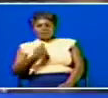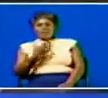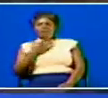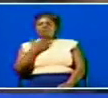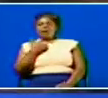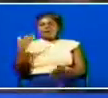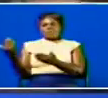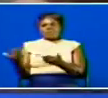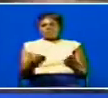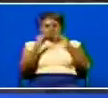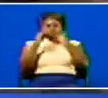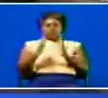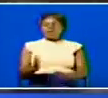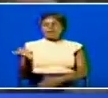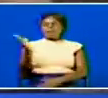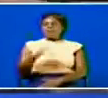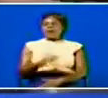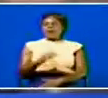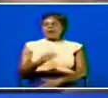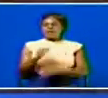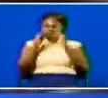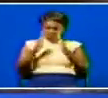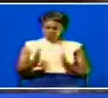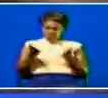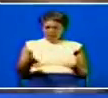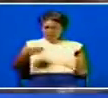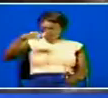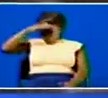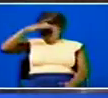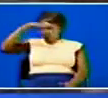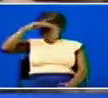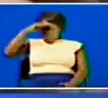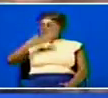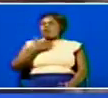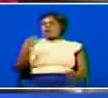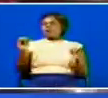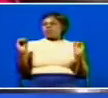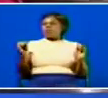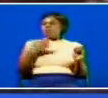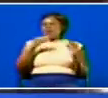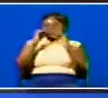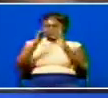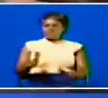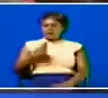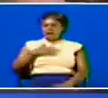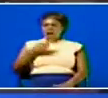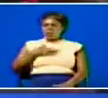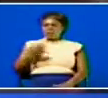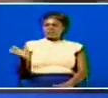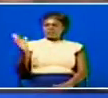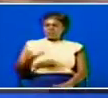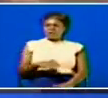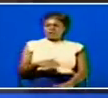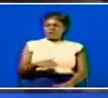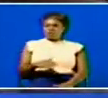Tunataka mtuletee mwalimu wetu. Tumeletwa mwalimu ambaye mlefi. Hatutaki na hatutaki. Tunataka mwalimu wetu tu aturudishie. Hatuna